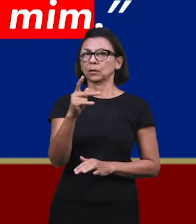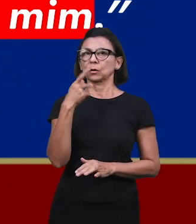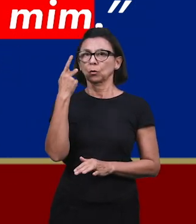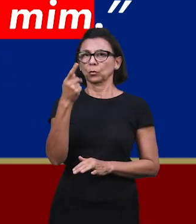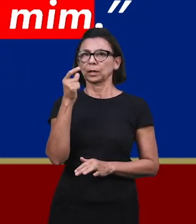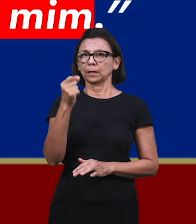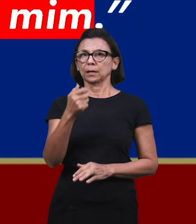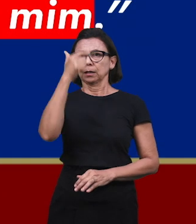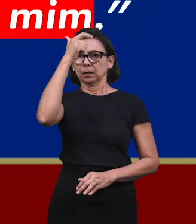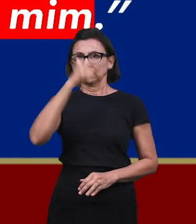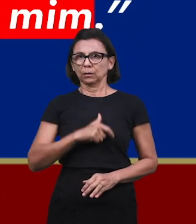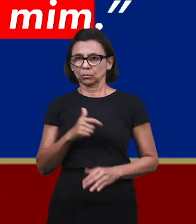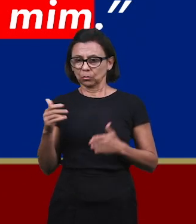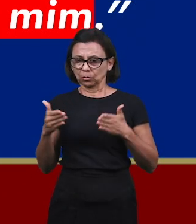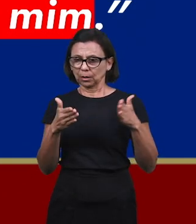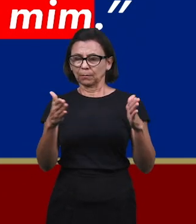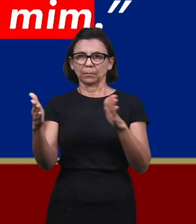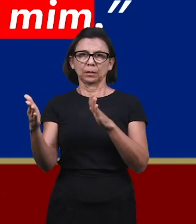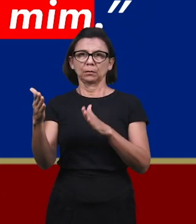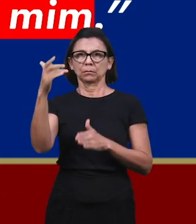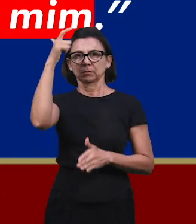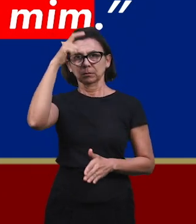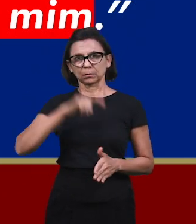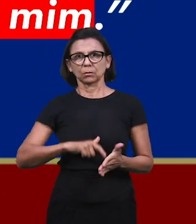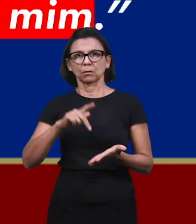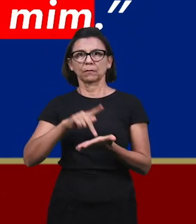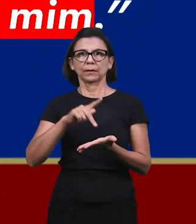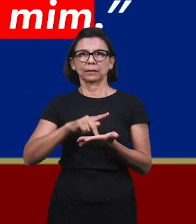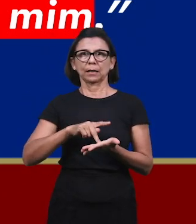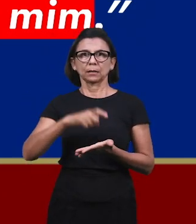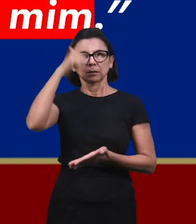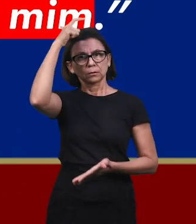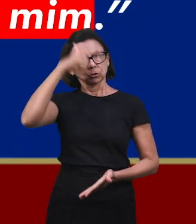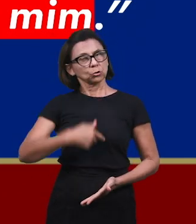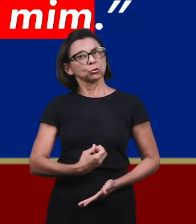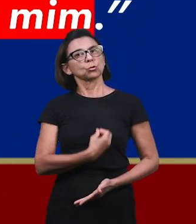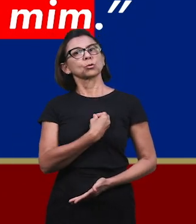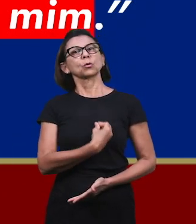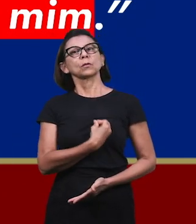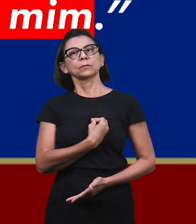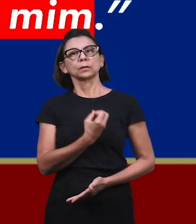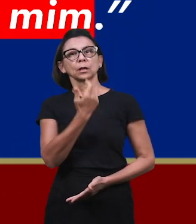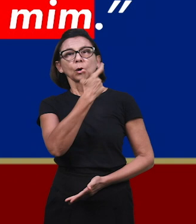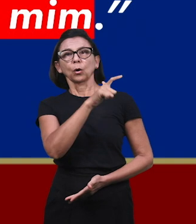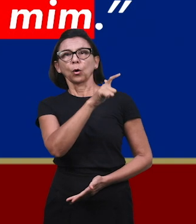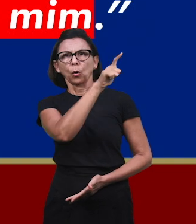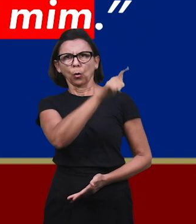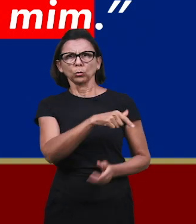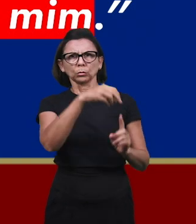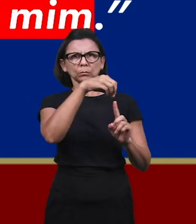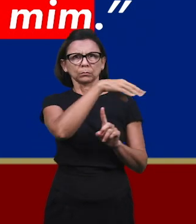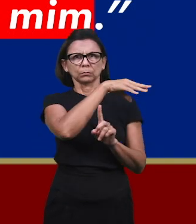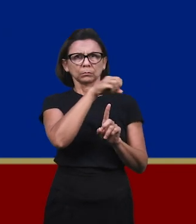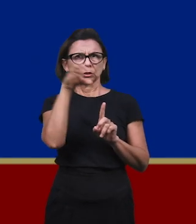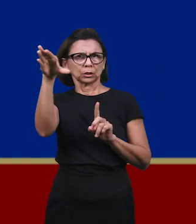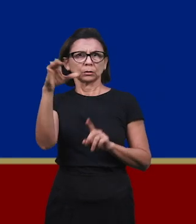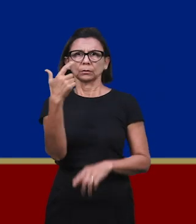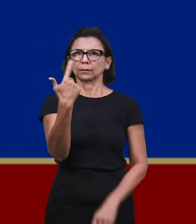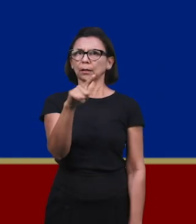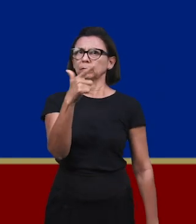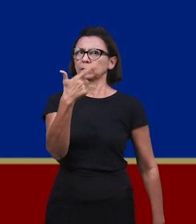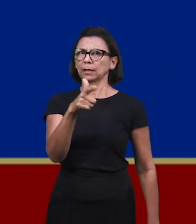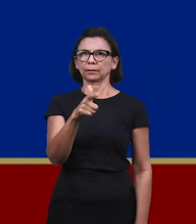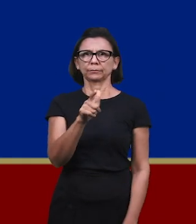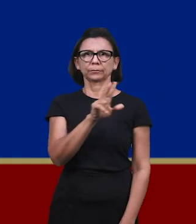Père sinon par moi. » Personne, seulement à travers Jésus. Et le quatrième point,